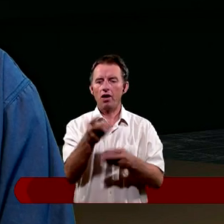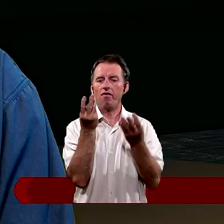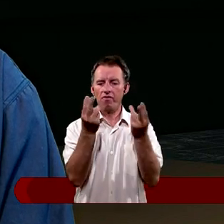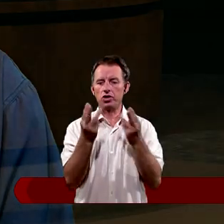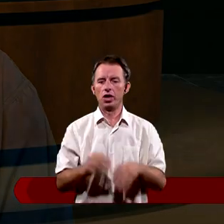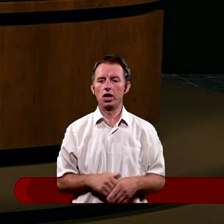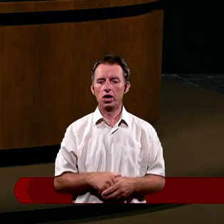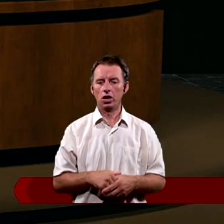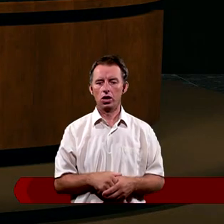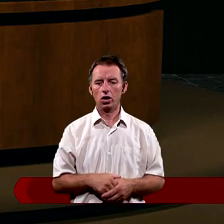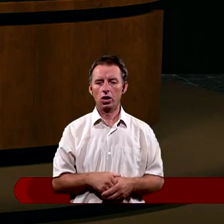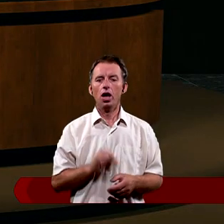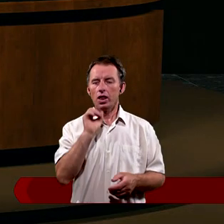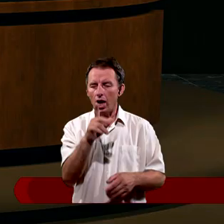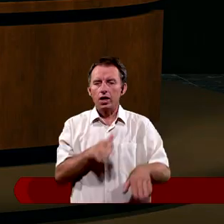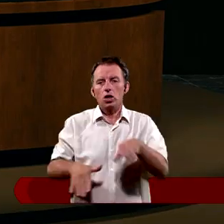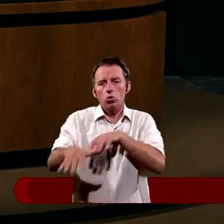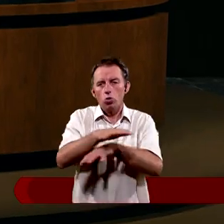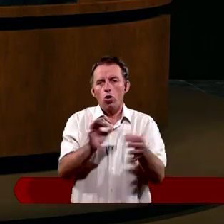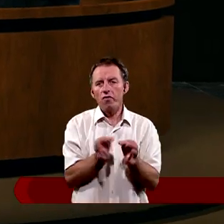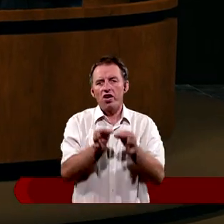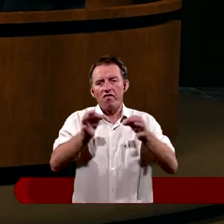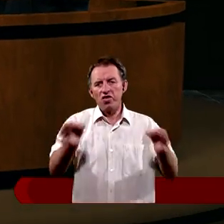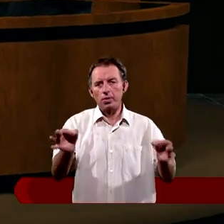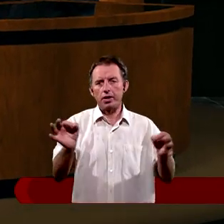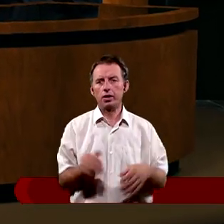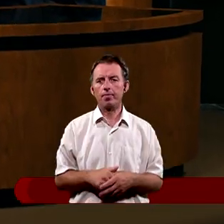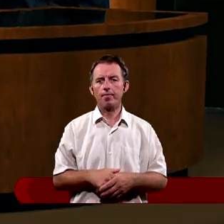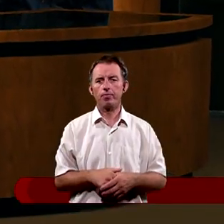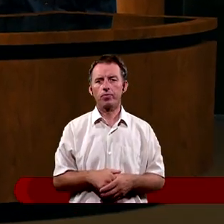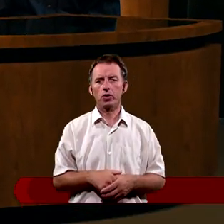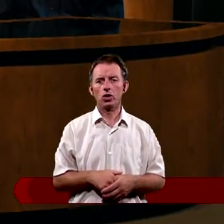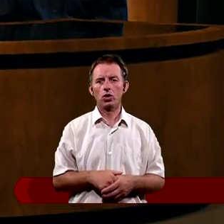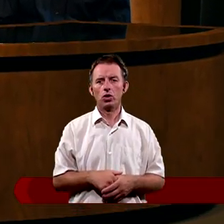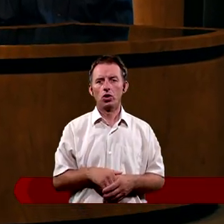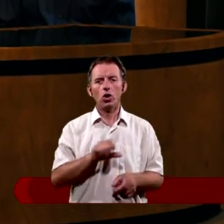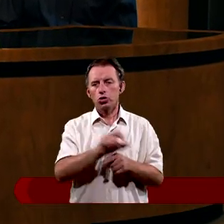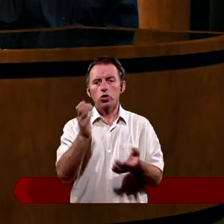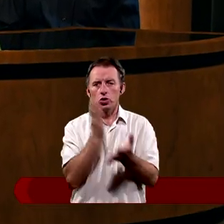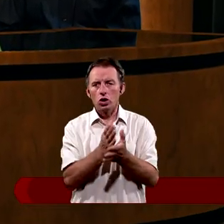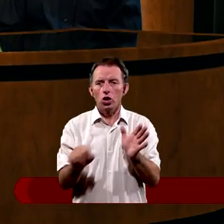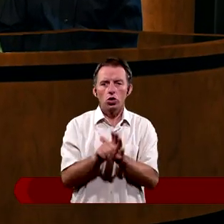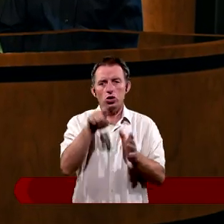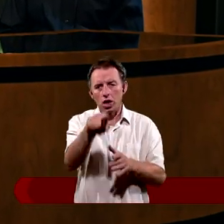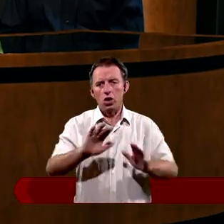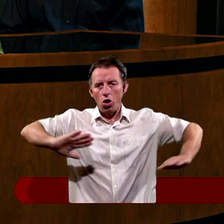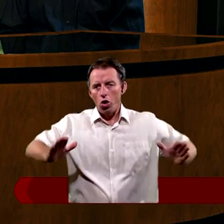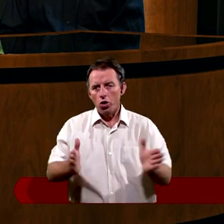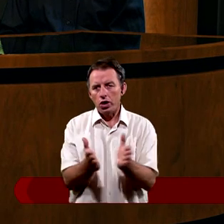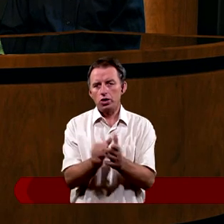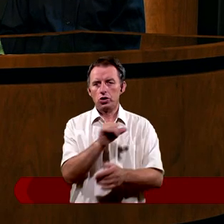istotne, prawda? Czyli taki duchowy wymiar, a czy tylko do tego ogranicza